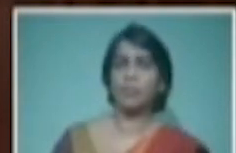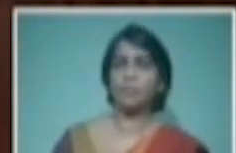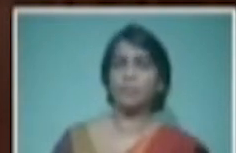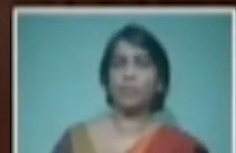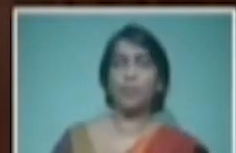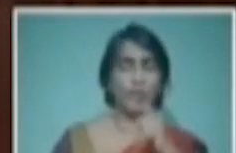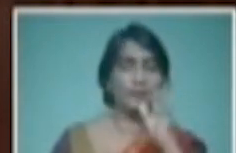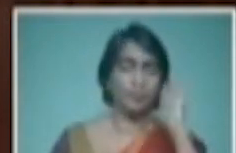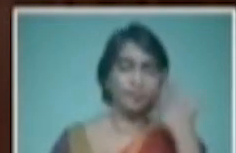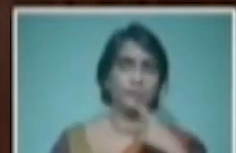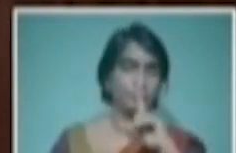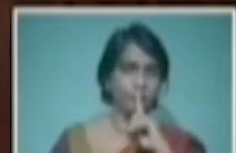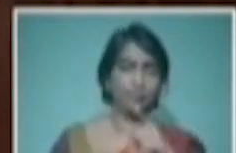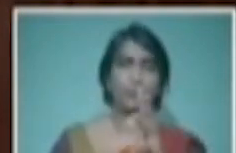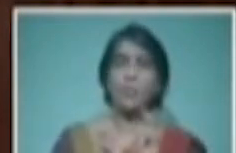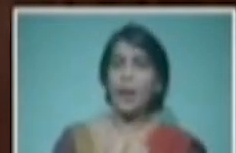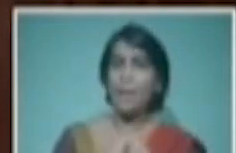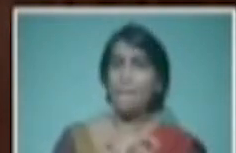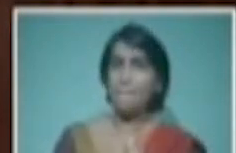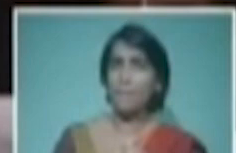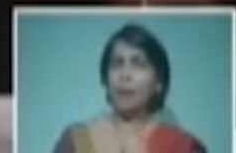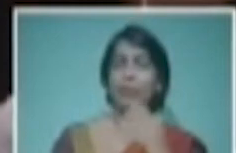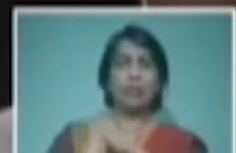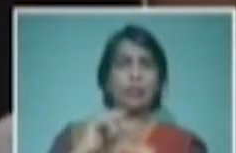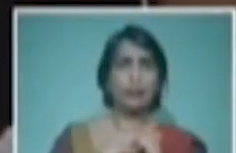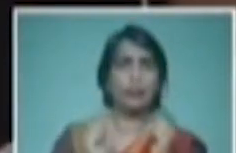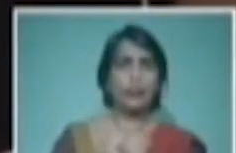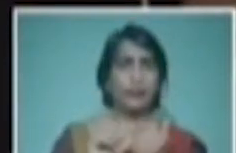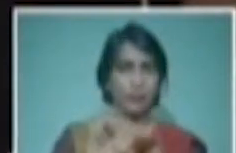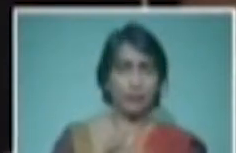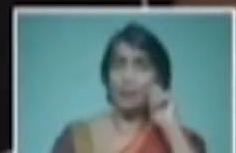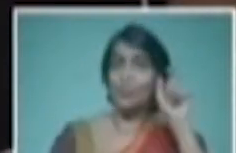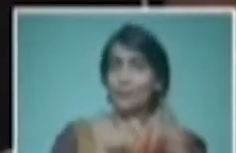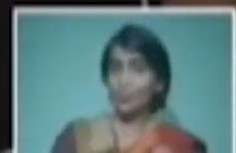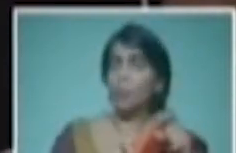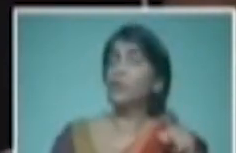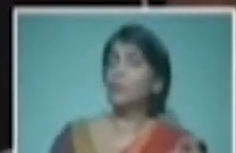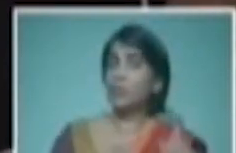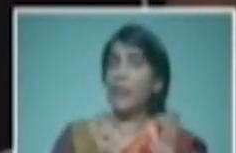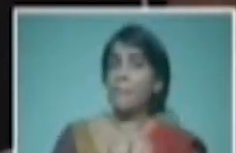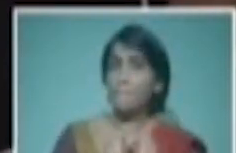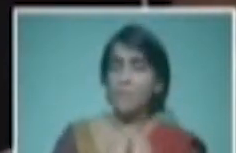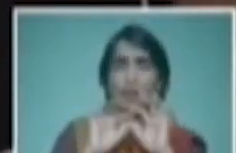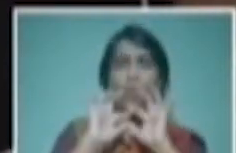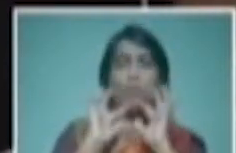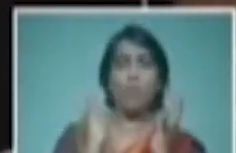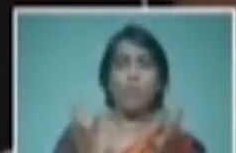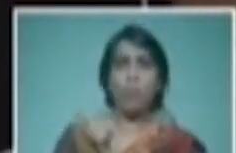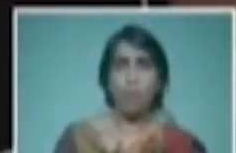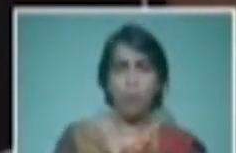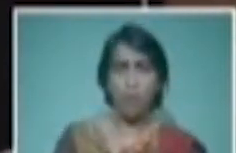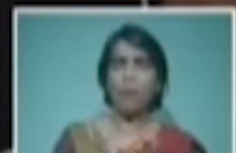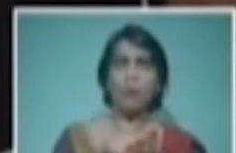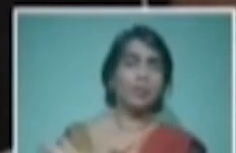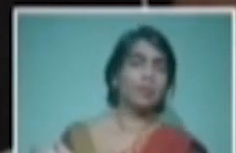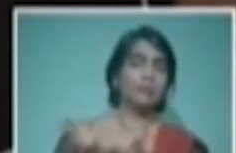ඔබතුමාගේ විශේෂීලියමක් කරනවා මොකද ඔය මැටි කර්මාන්තයේ හස්ත කර්මාන්තයක් විදිහට යෙදෙන කණ්ඩායම ඒගොල්ලෝ මැටි බෝල වශයෙන් හදලා ගෙනහිල්ලා තමයි